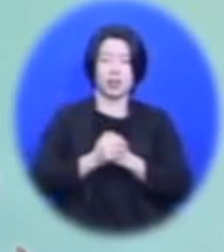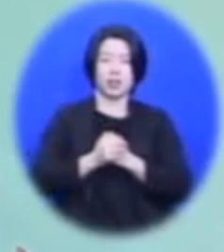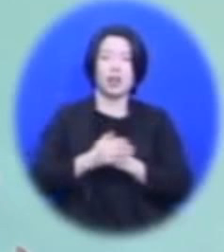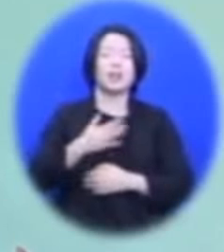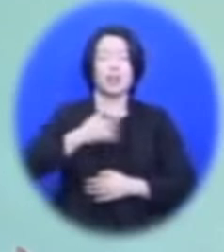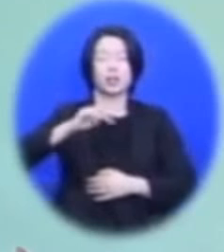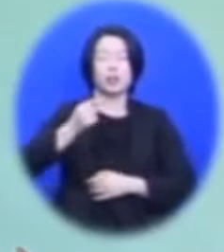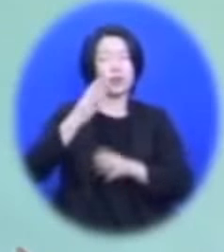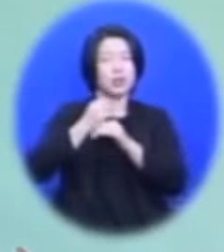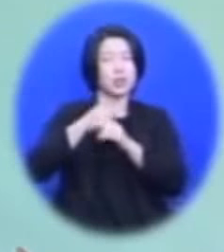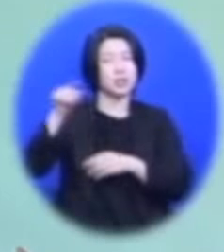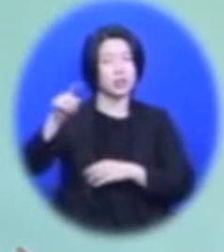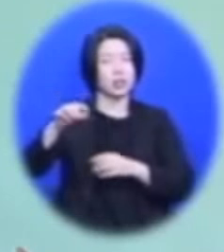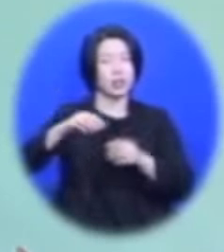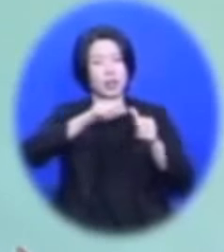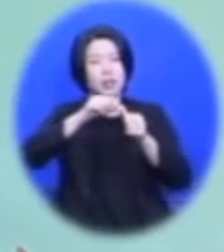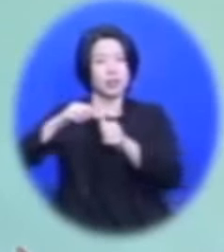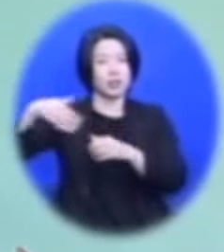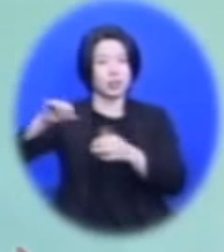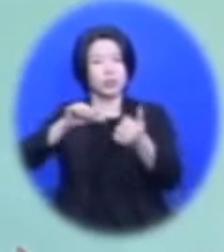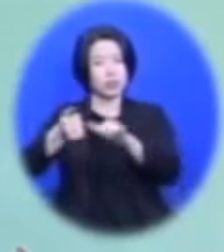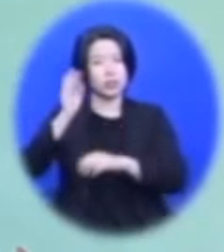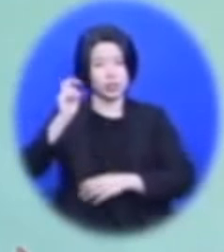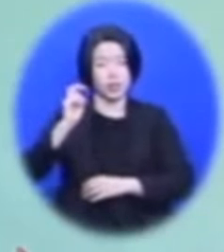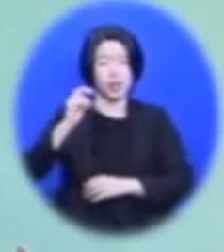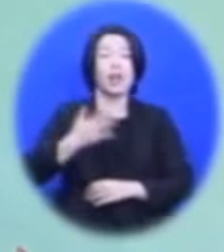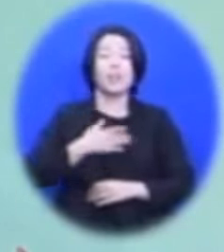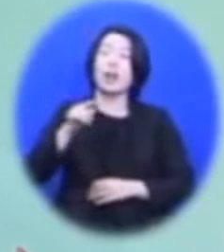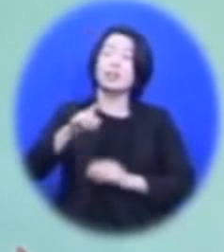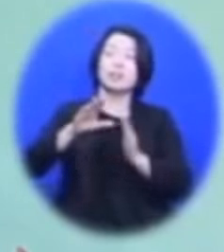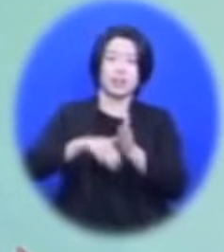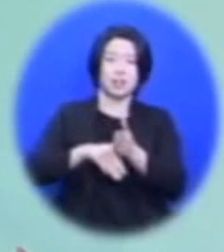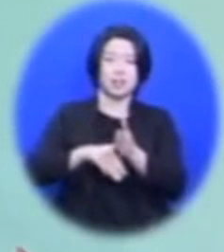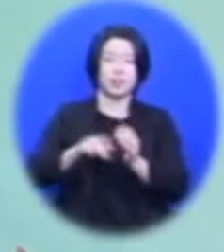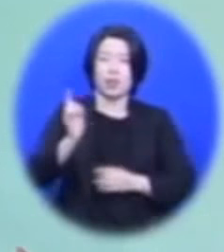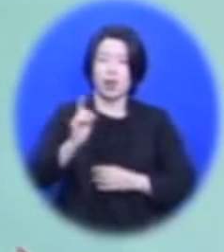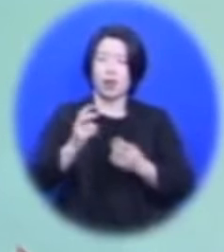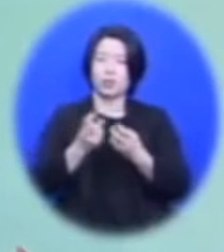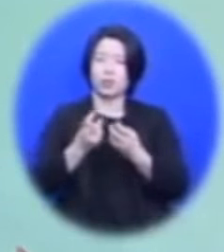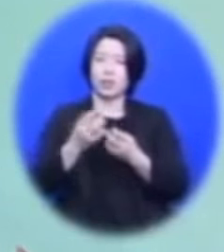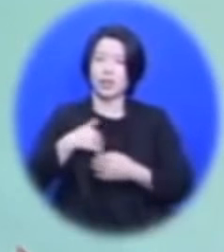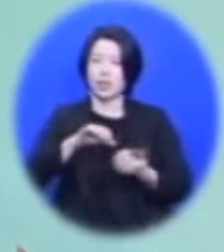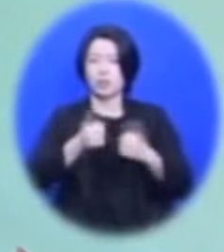나도 언젠가는 저렇게 끌려가서 저렇게 죽겠는데 내가 그때는 어떻게 내가